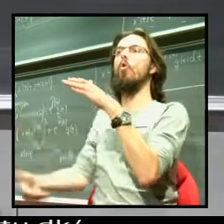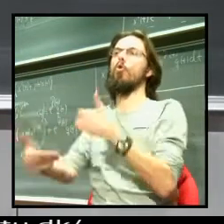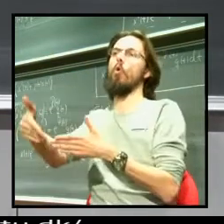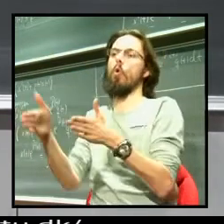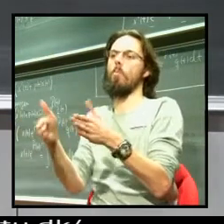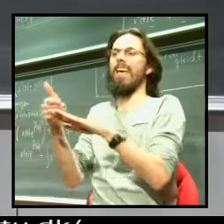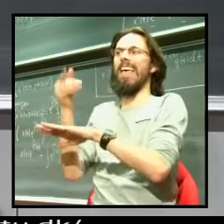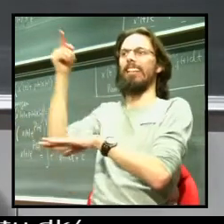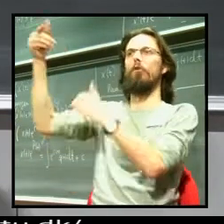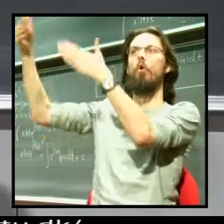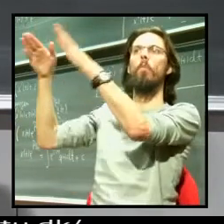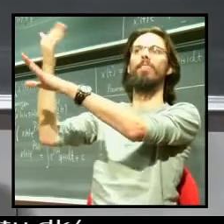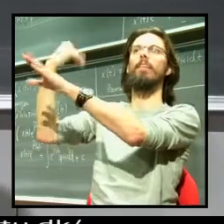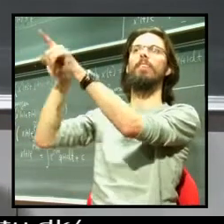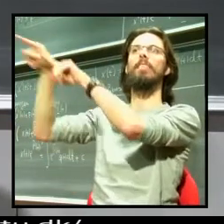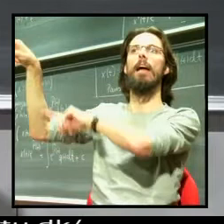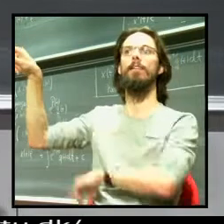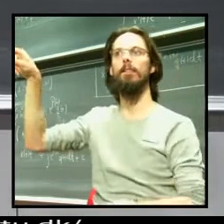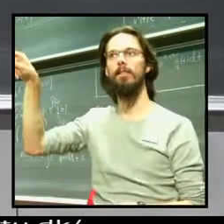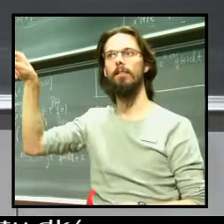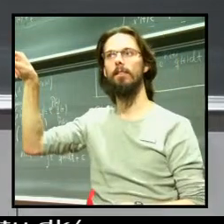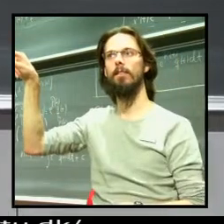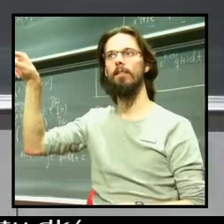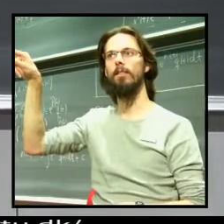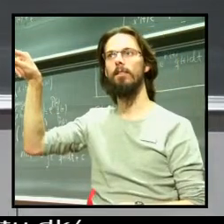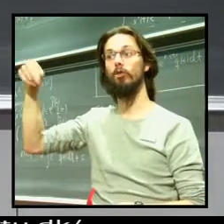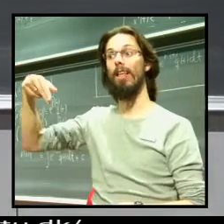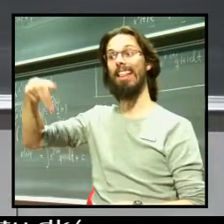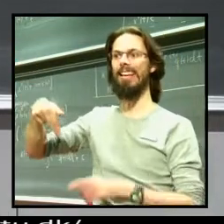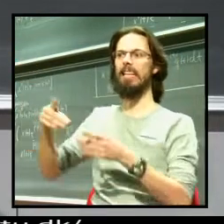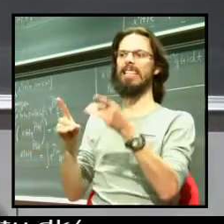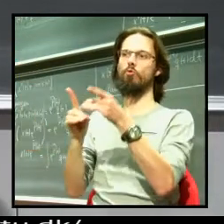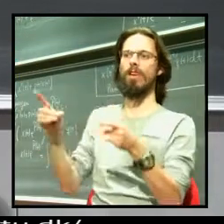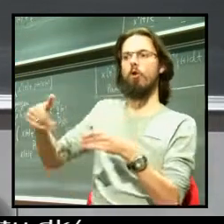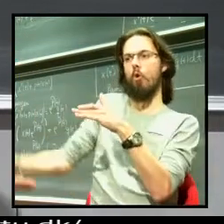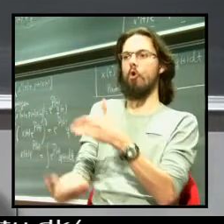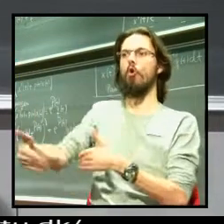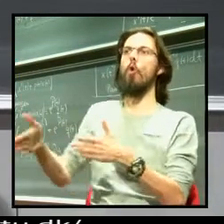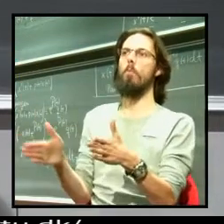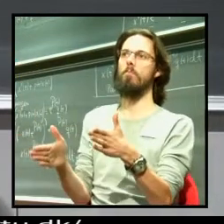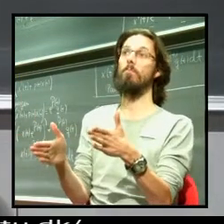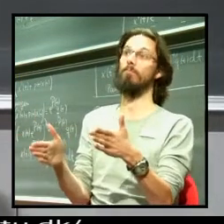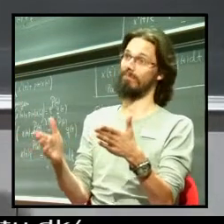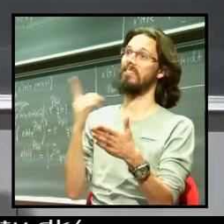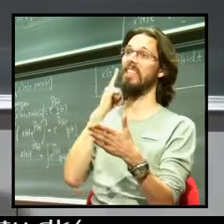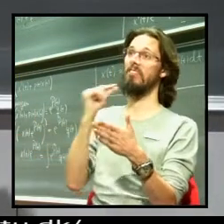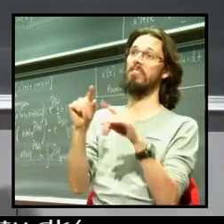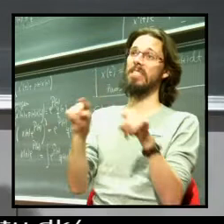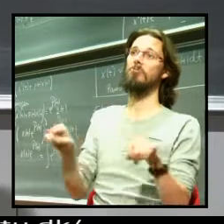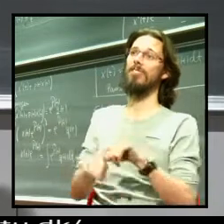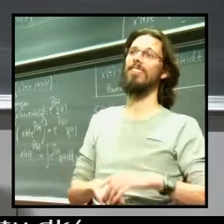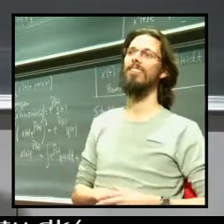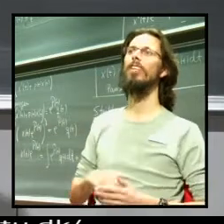af det rum, hvor I starter. Se, det er fed teori, ikke? I ved allerede nu,